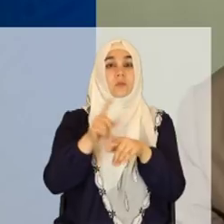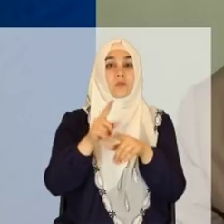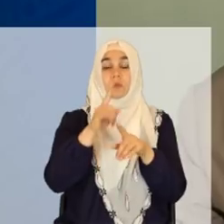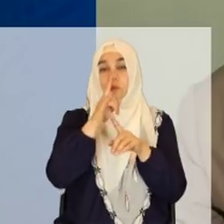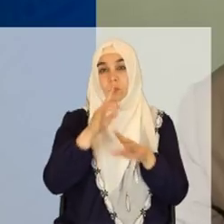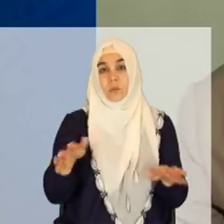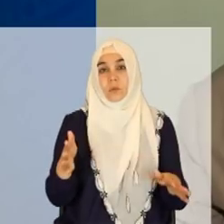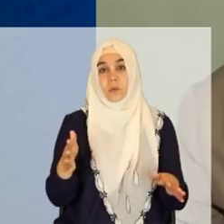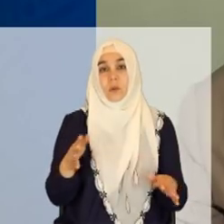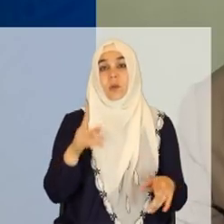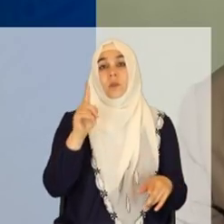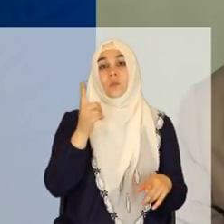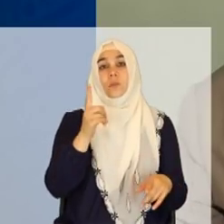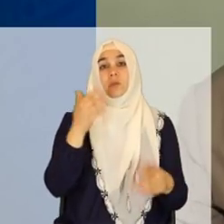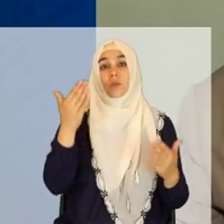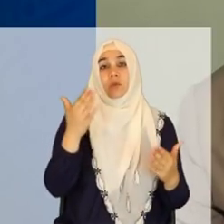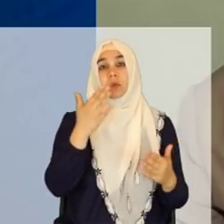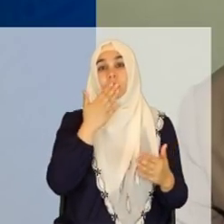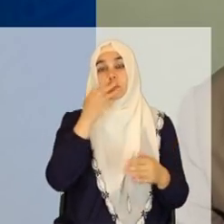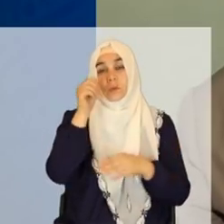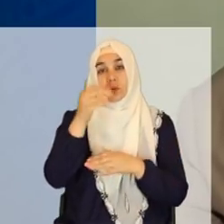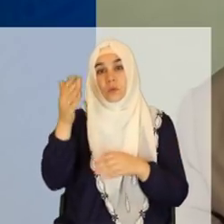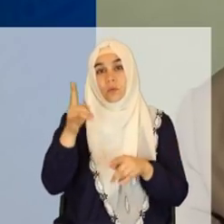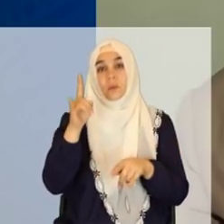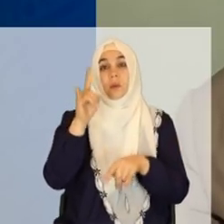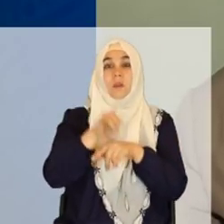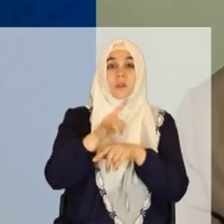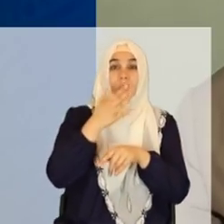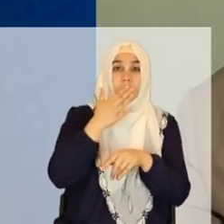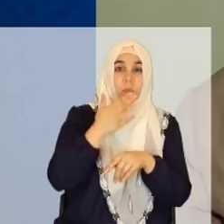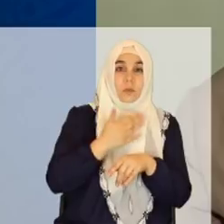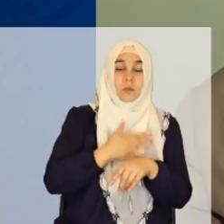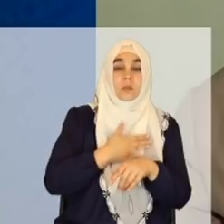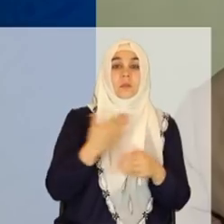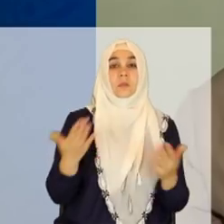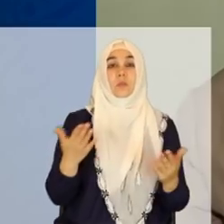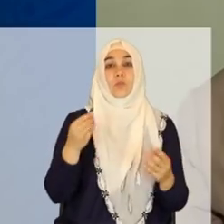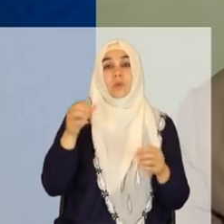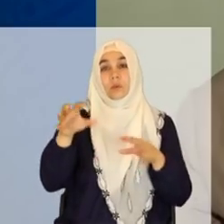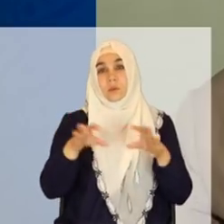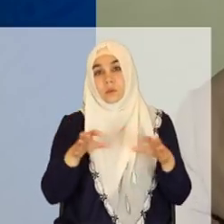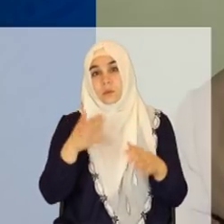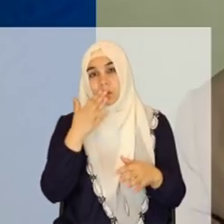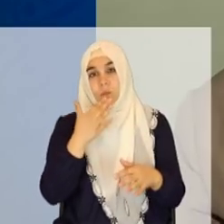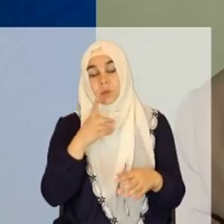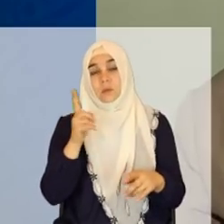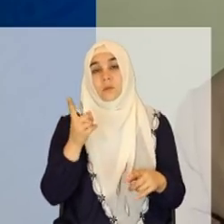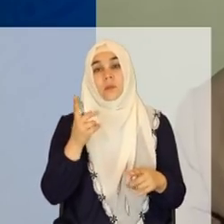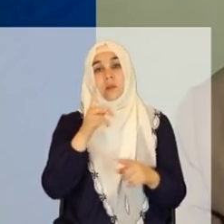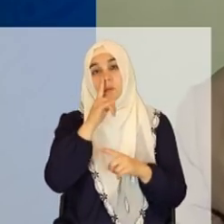qolmaydi. Nima uchun falonchi o'zi namoz o'qiydi-yu odamlarni aldab yuribdi, pulini olib qochib ketyapti